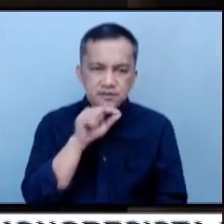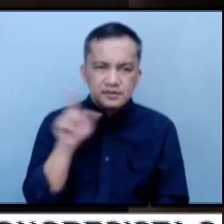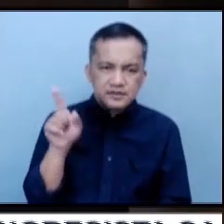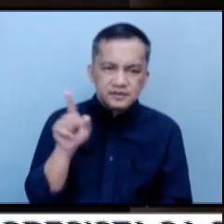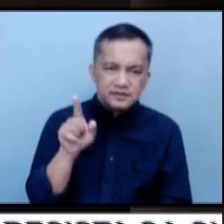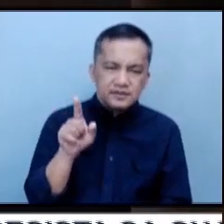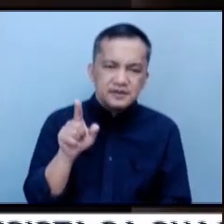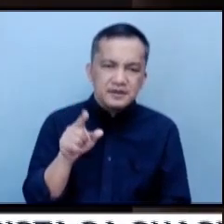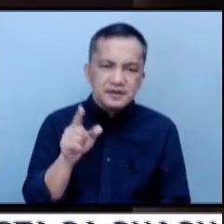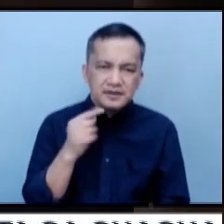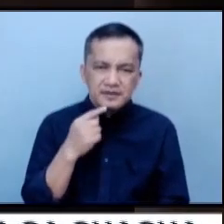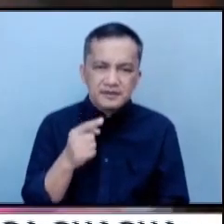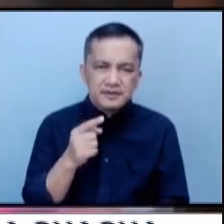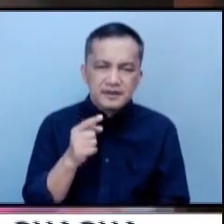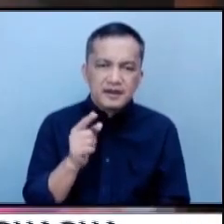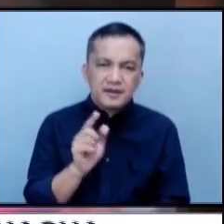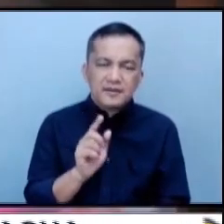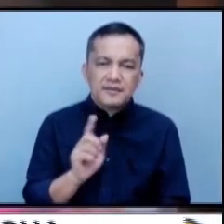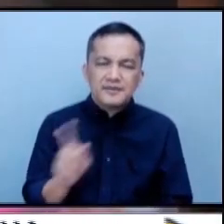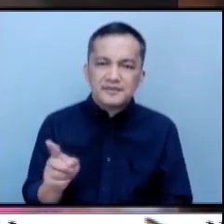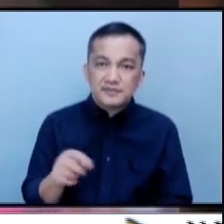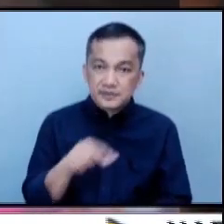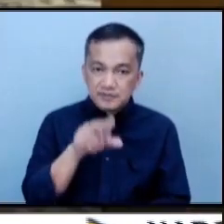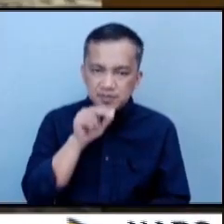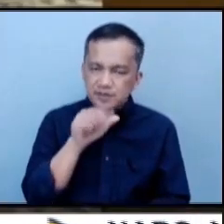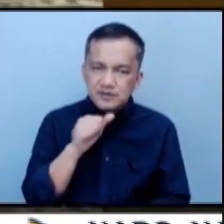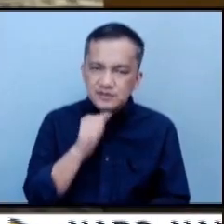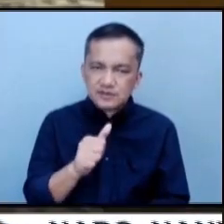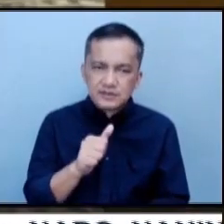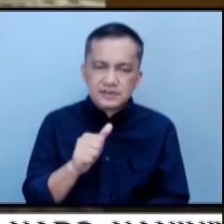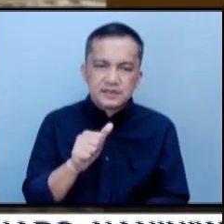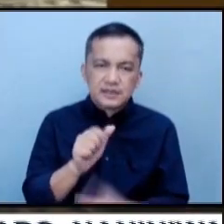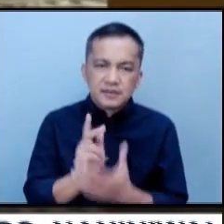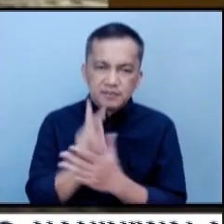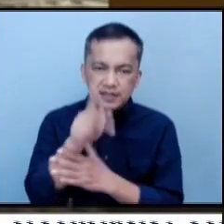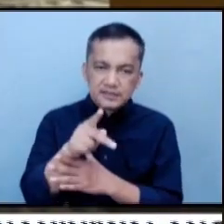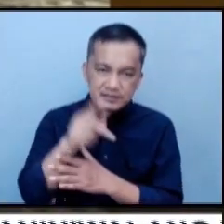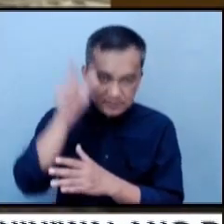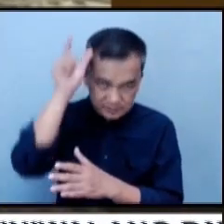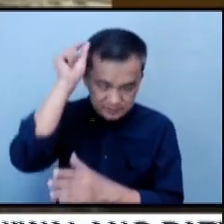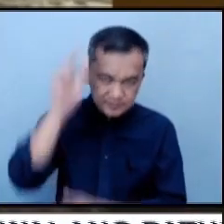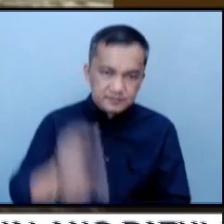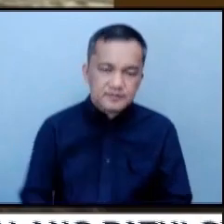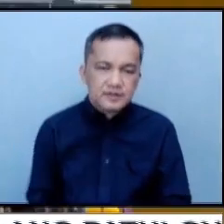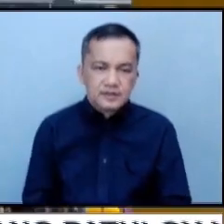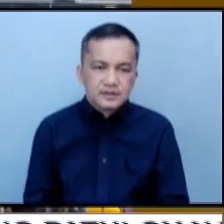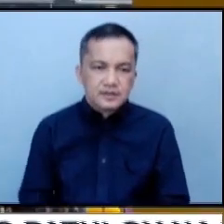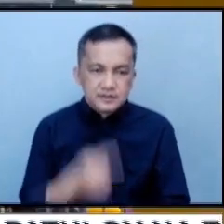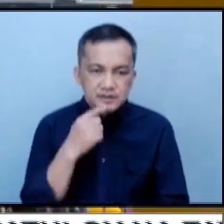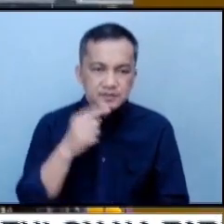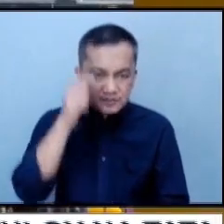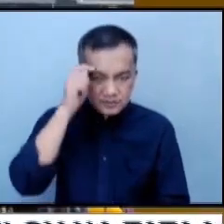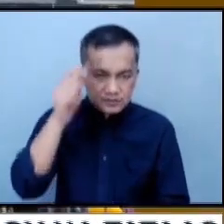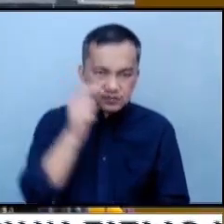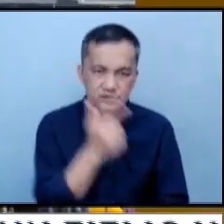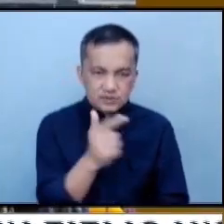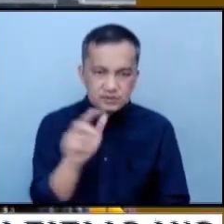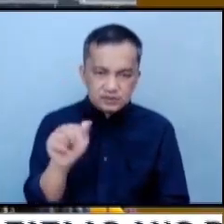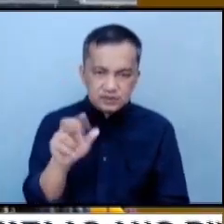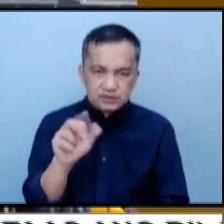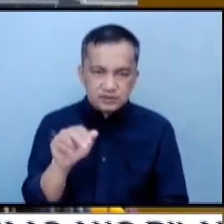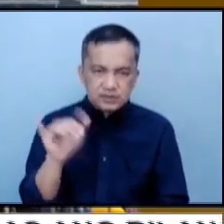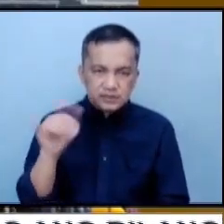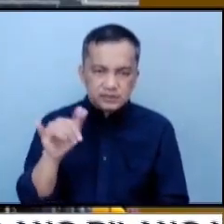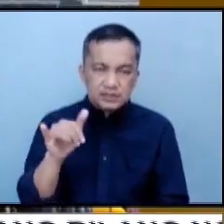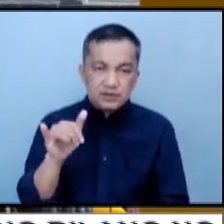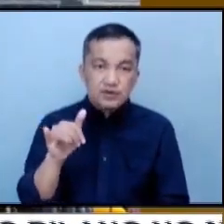isang halaman ang nakapatong sa kanilang ulo. Ay naman si isang teorya, taong 2013, ang yellow rubber duck